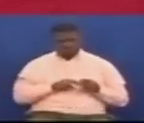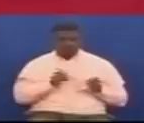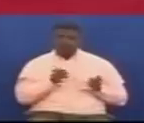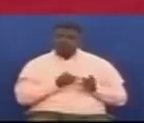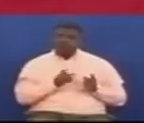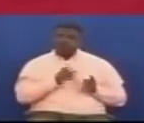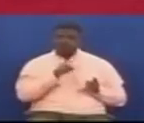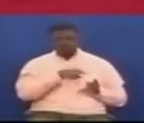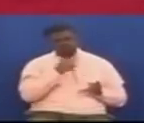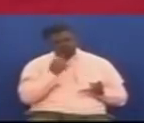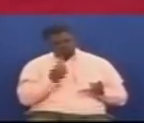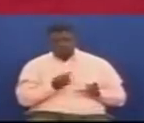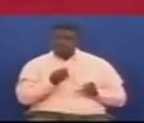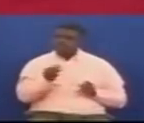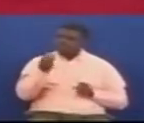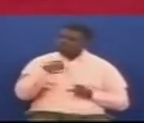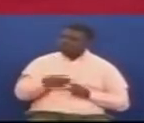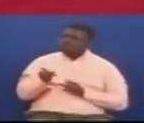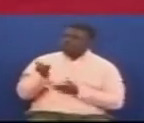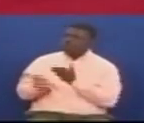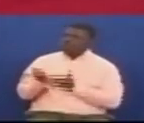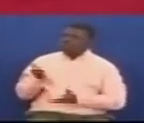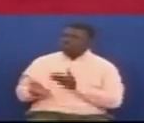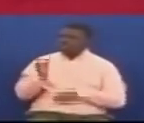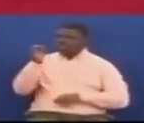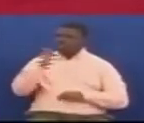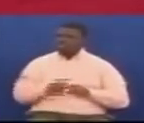na utoshelevu wa chakula kwa wastani wa